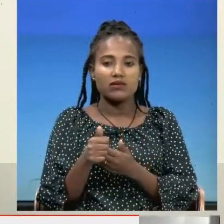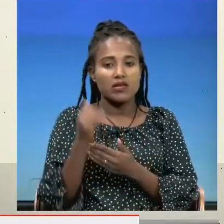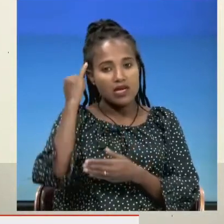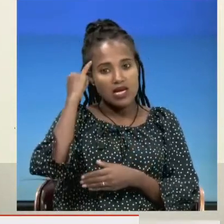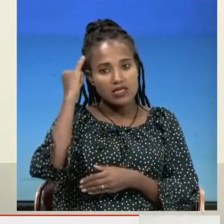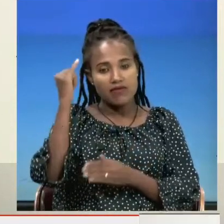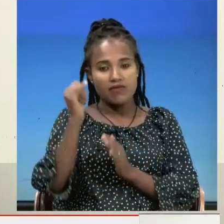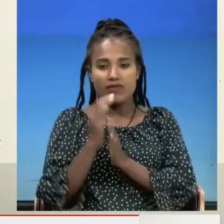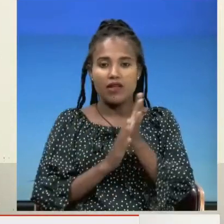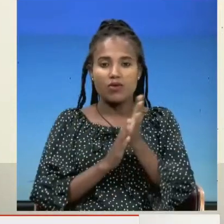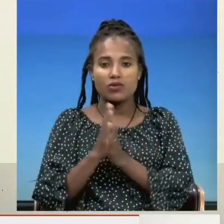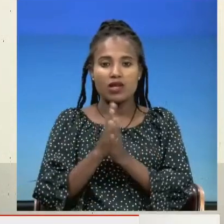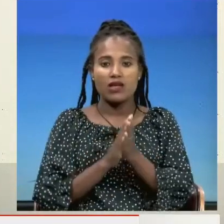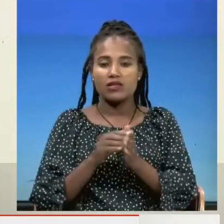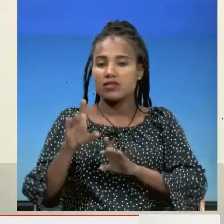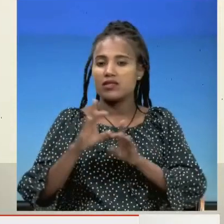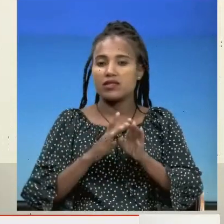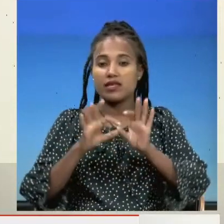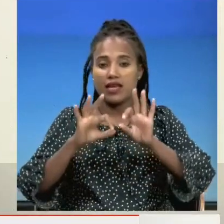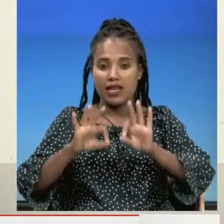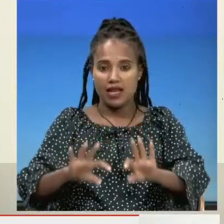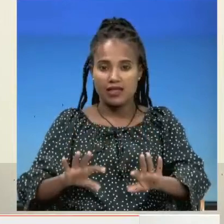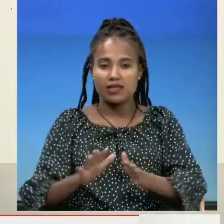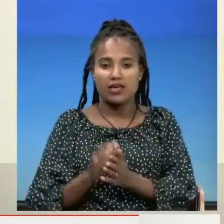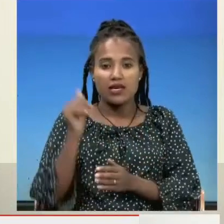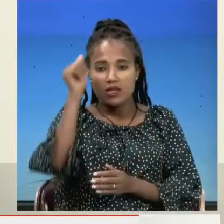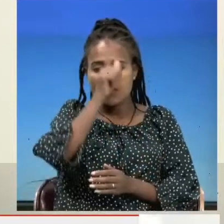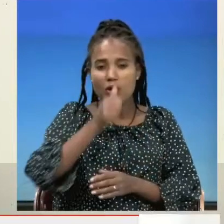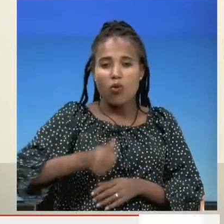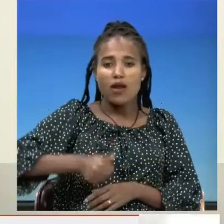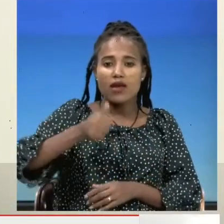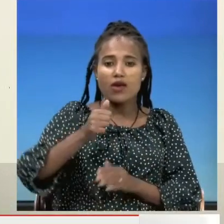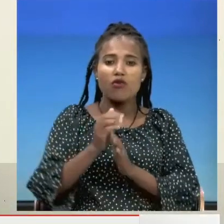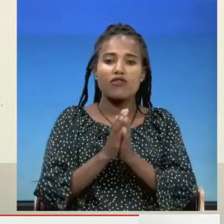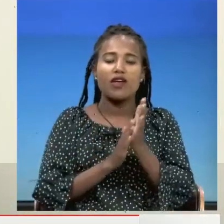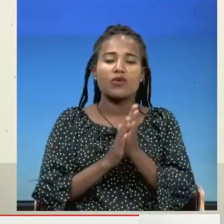ሐሳብ ፍላጎትና ድርጊት የሌላት የኢትዮጵያ